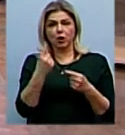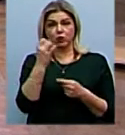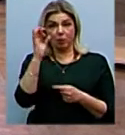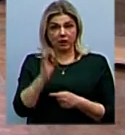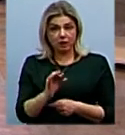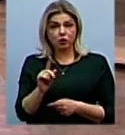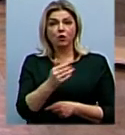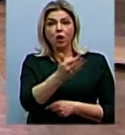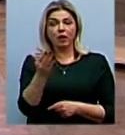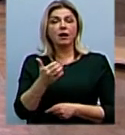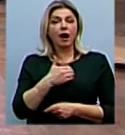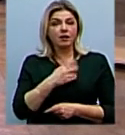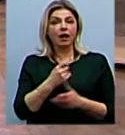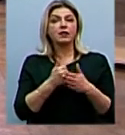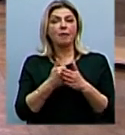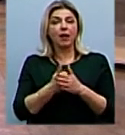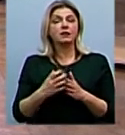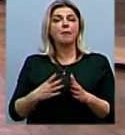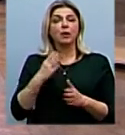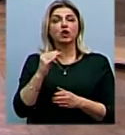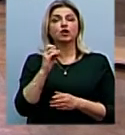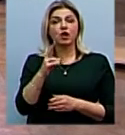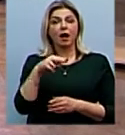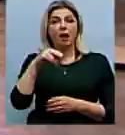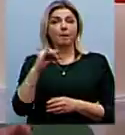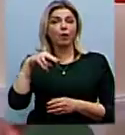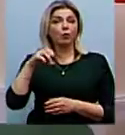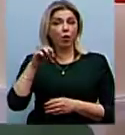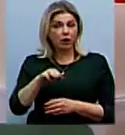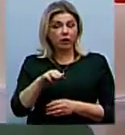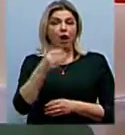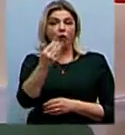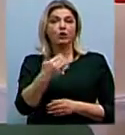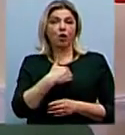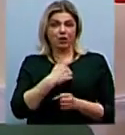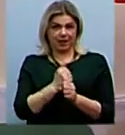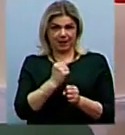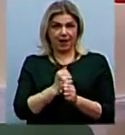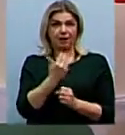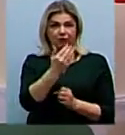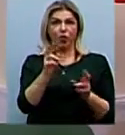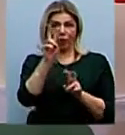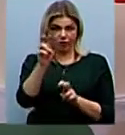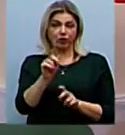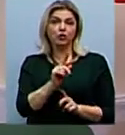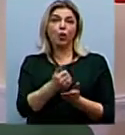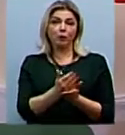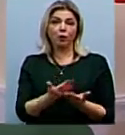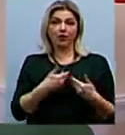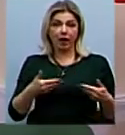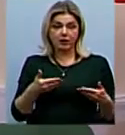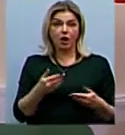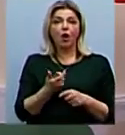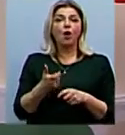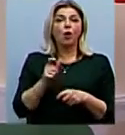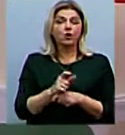они хотят на базе бывшего ЖЭКа «Пилот», который их обслуживал, они хотят на его базе управляющую компанию, пускай обслуживает она нас. Вот другой очень важный